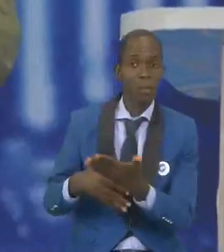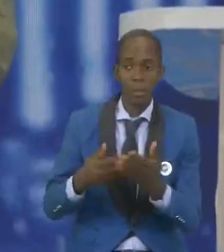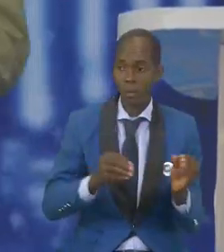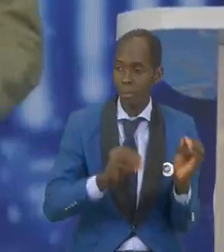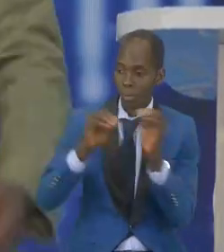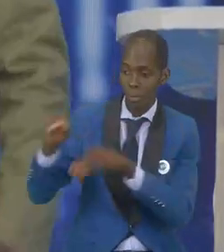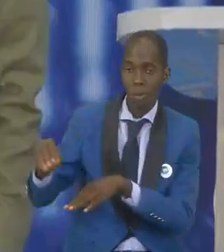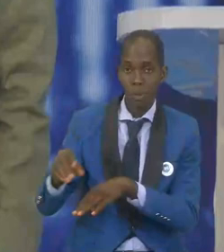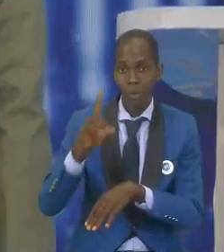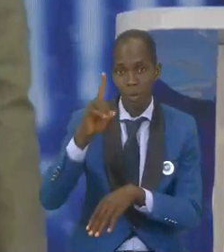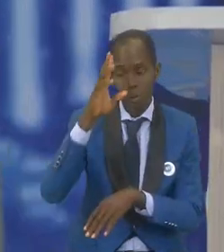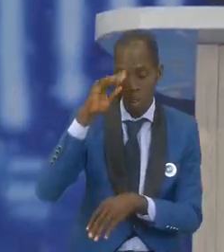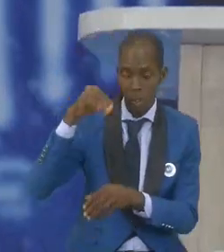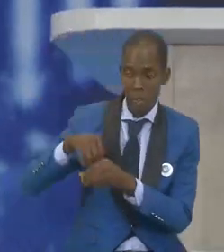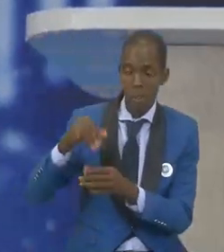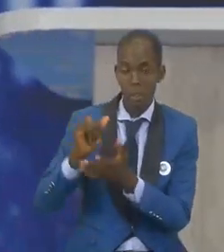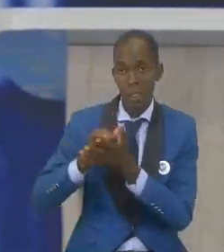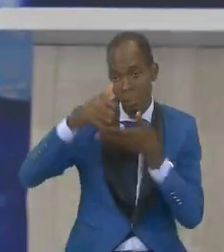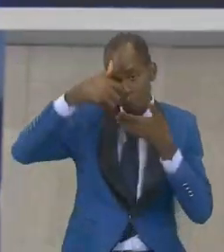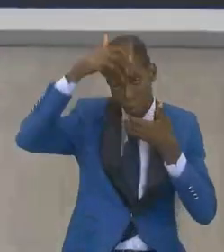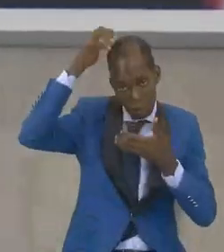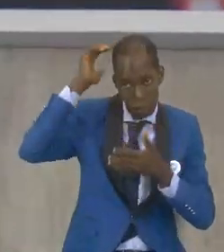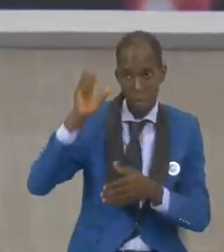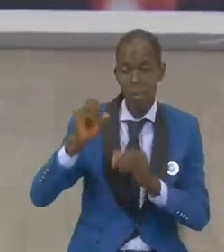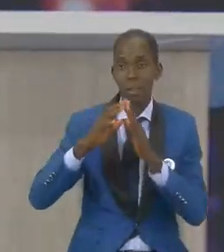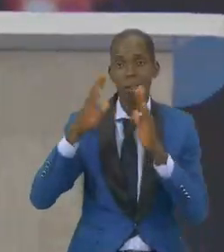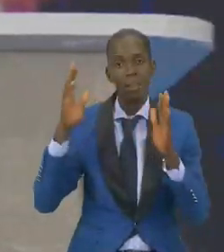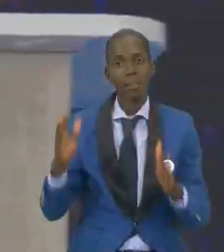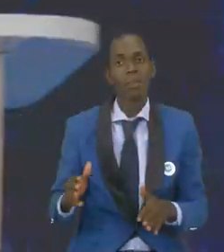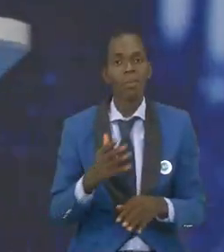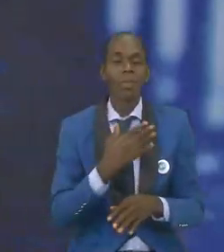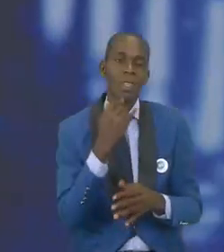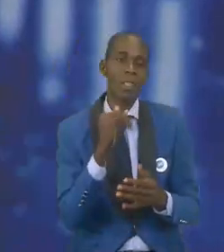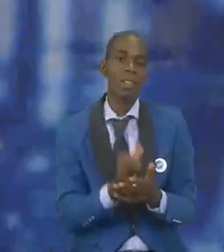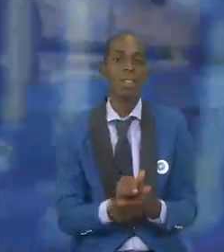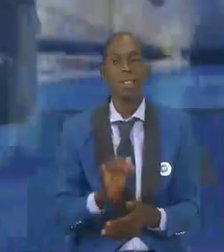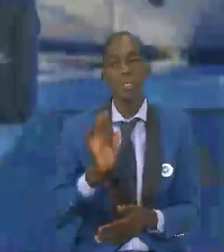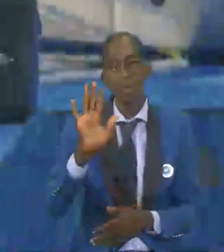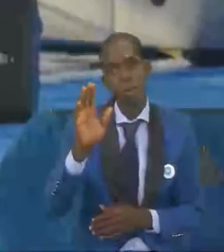les lions dans cette fausse là et on jette quelqu'un dedans